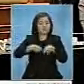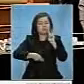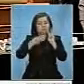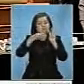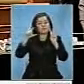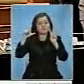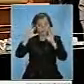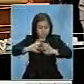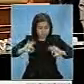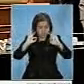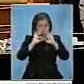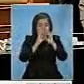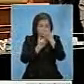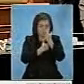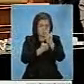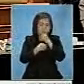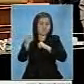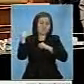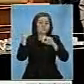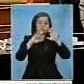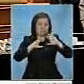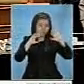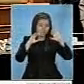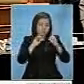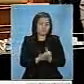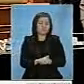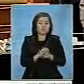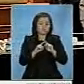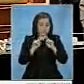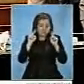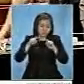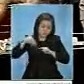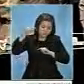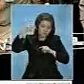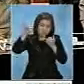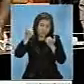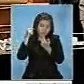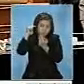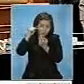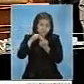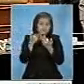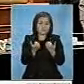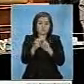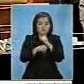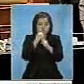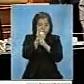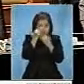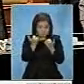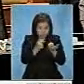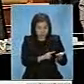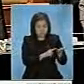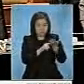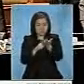ครับการที่เรามีความเชื่อมั่นว่าเราควรจะเพิ่มงบประมาณรายจ่ายในระดับที่กำลังเสนออยู่ขนา